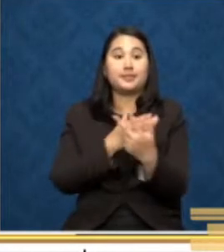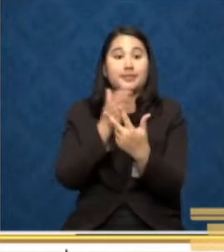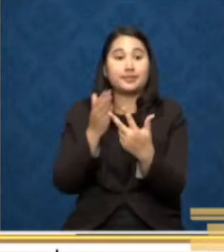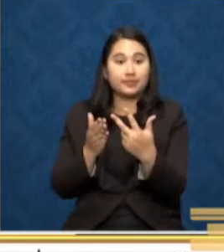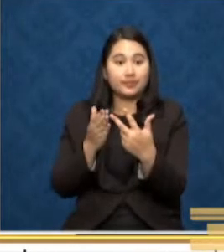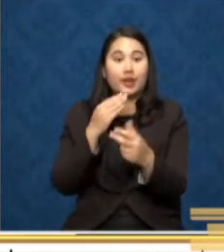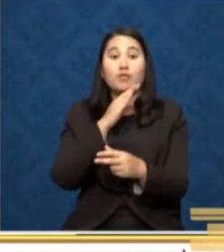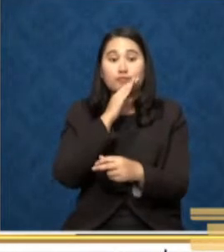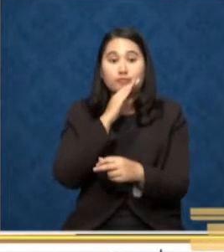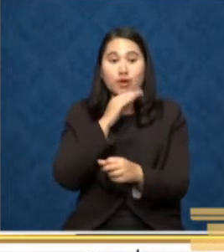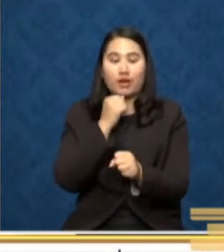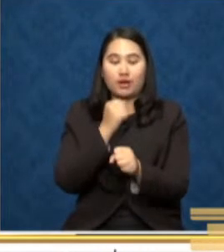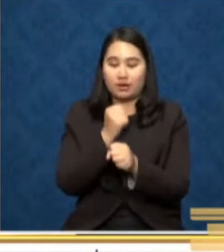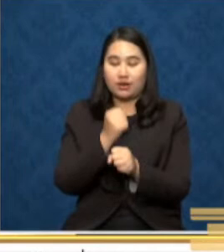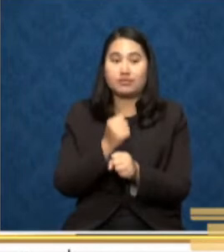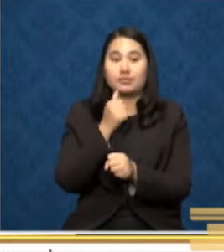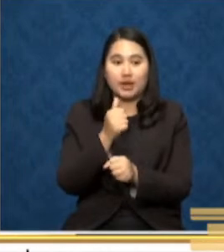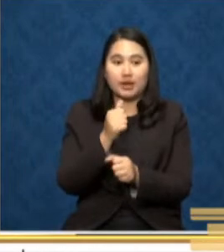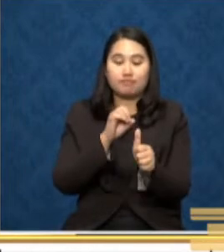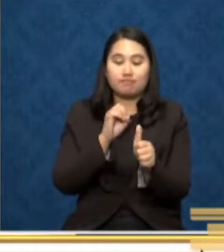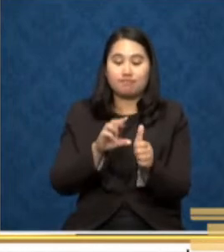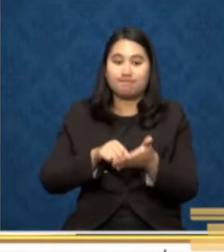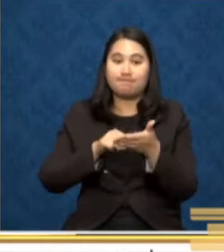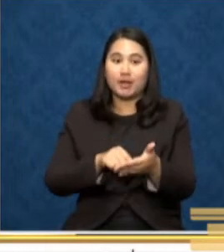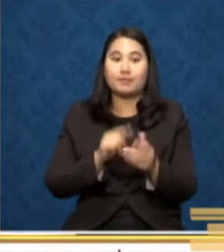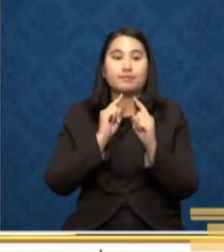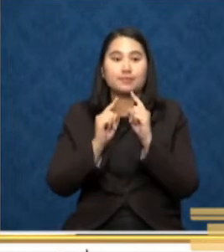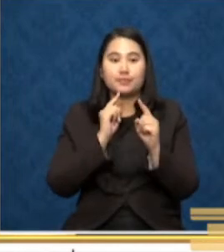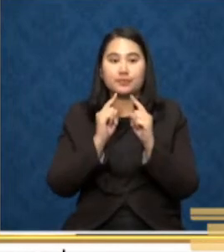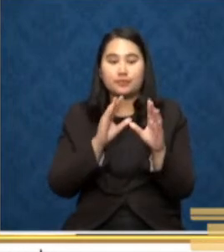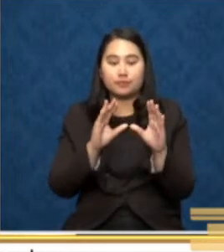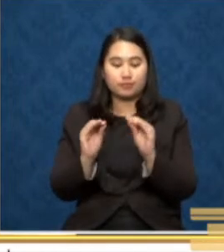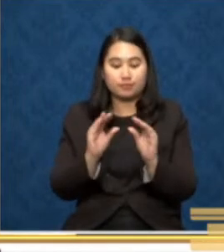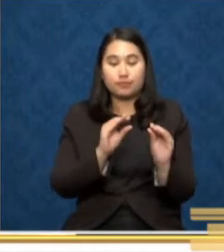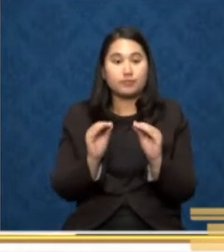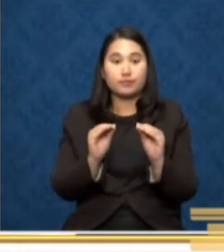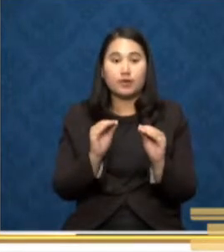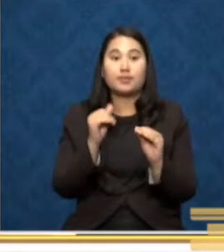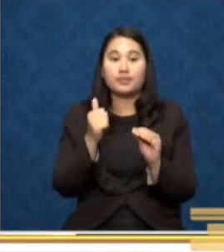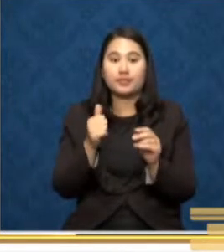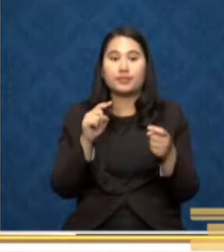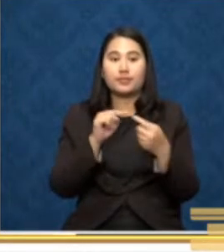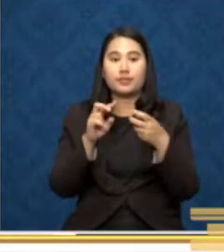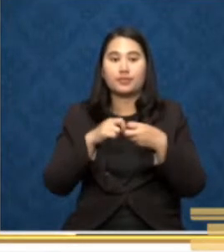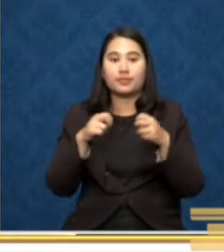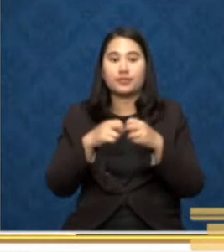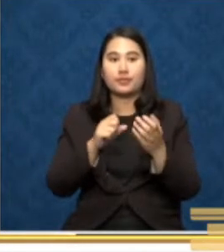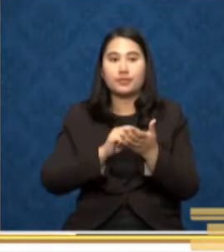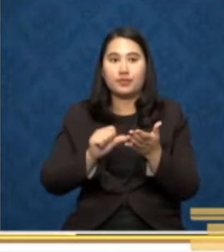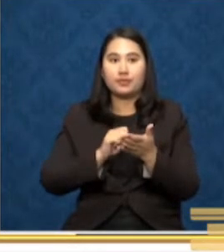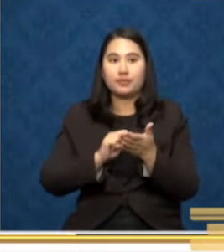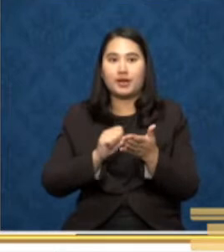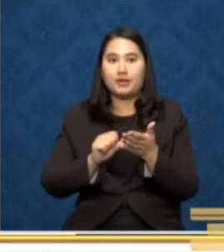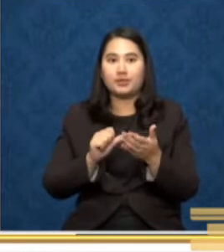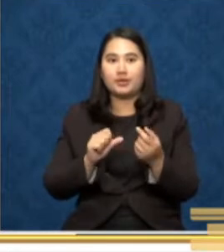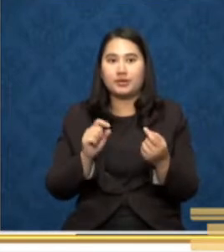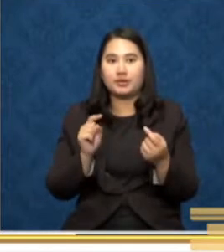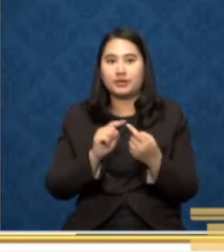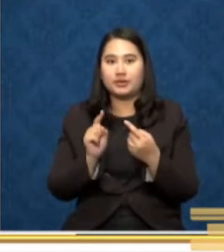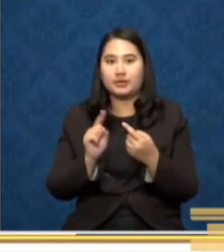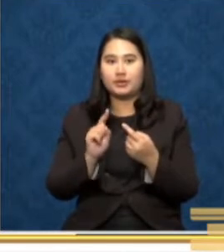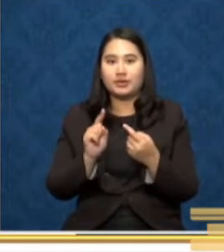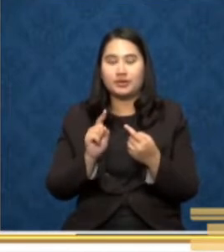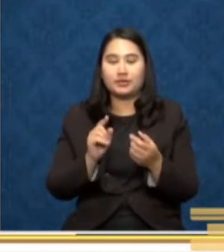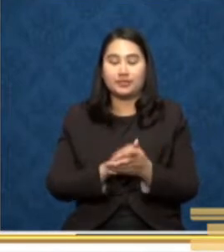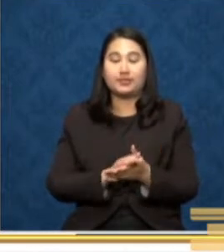ถทำได้ถ้าเราสามารถนำข้อเสนอตรงนี้เข้าไปพูดคุยในกรรมการวิสามัญในการแก้ไขปัญหาและการสร้างสันติภาพที่เกิดขึ้นได้เราจะ